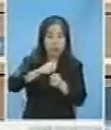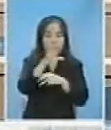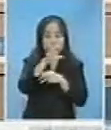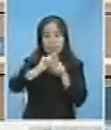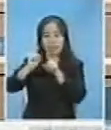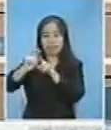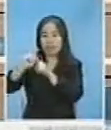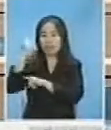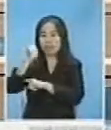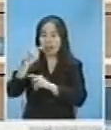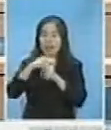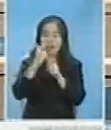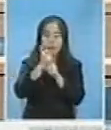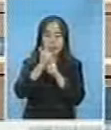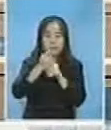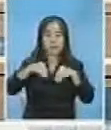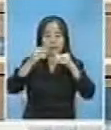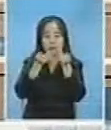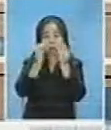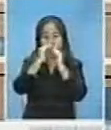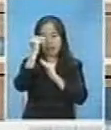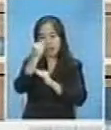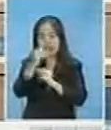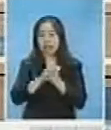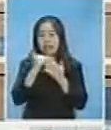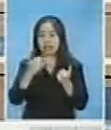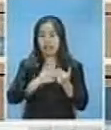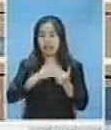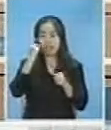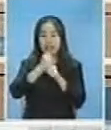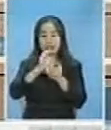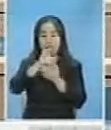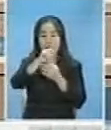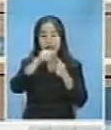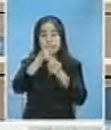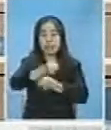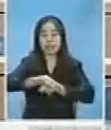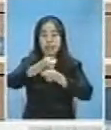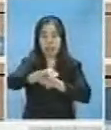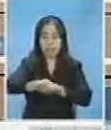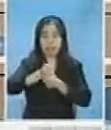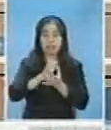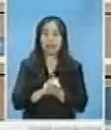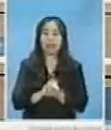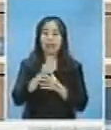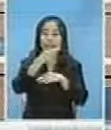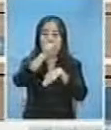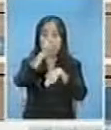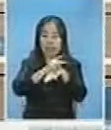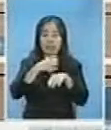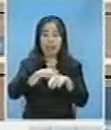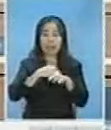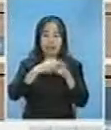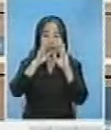าในทะเลเพื่อมาจุนเจืออาชีพเขาสิ่งที่ผมจำเป็นต้องตัดเพราะมาทำเรื่องเหล่านี้กับเกษตรกรนะครับท่านประธานครับขอฝ